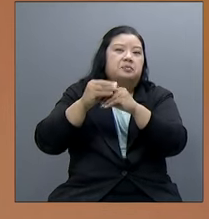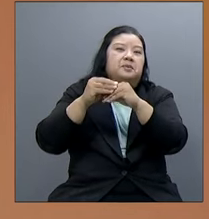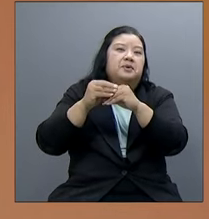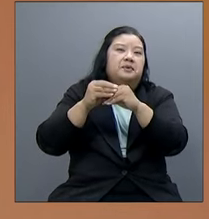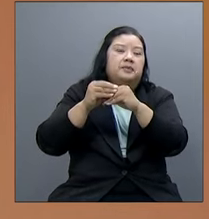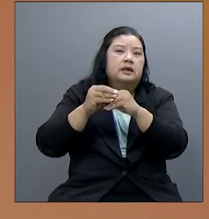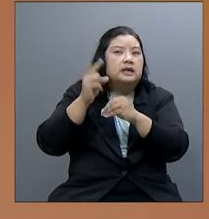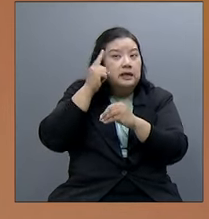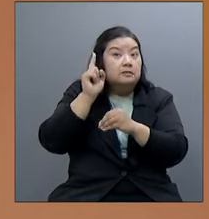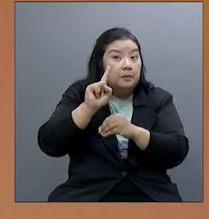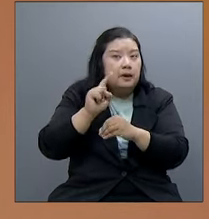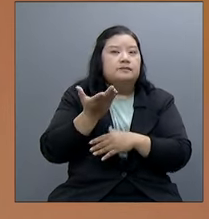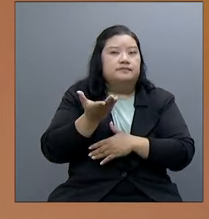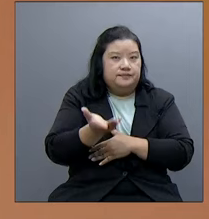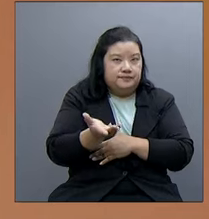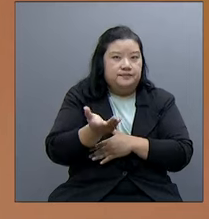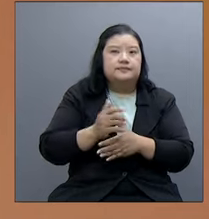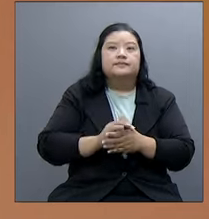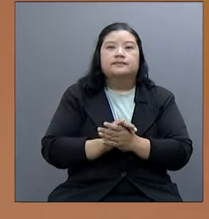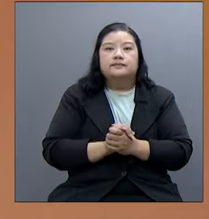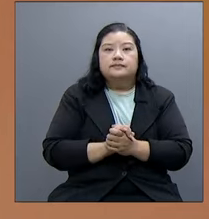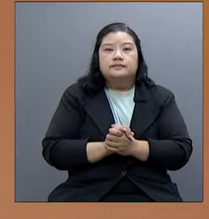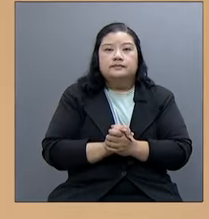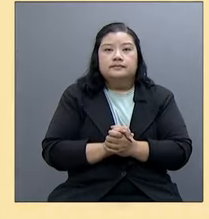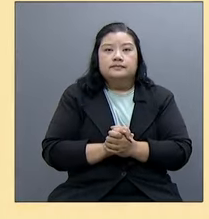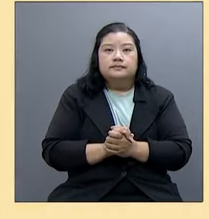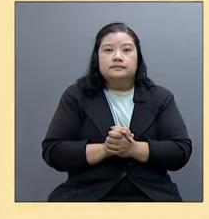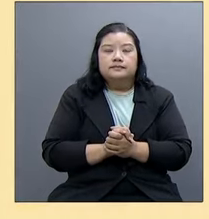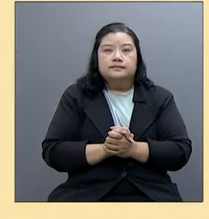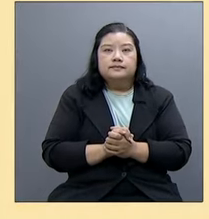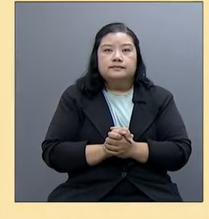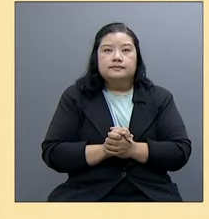และเรื่องนี้เป็นยไติดตามได้ในช่วง Make Manny สรางเงินค่ะ